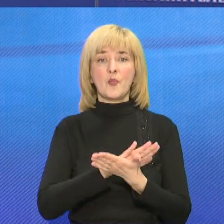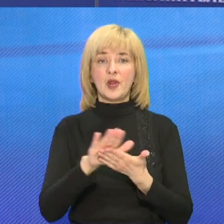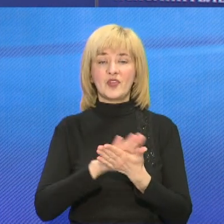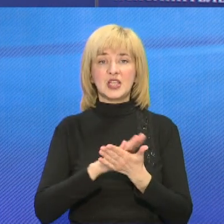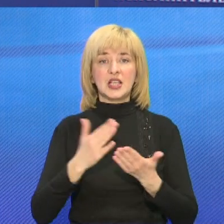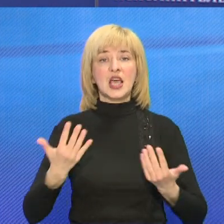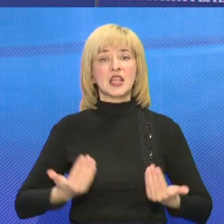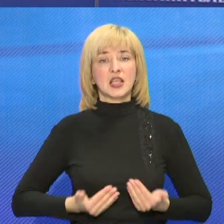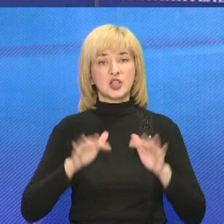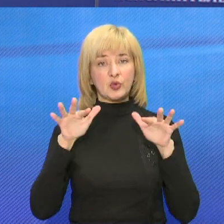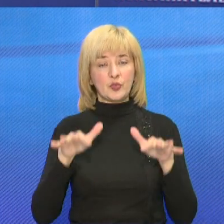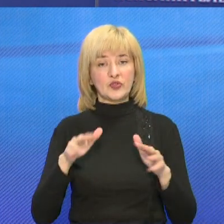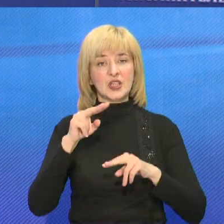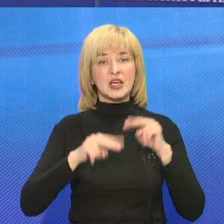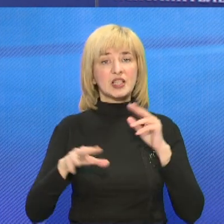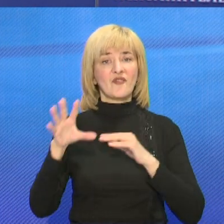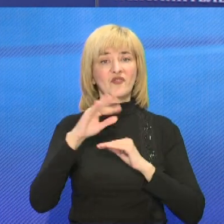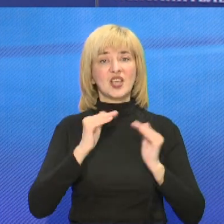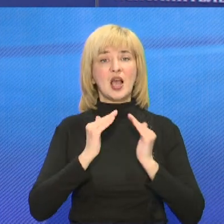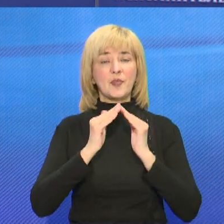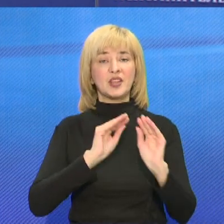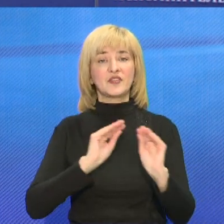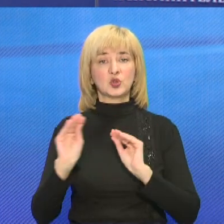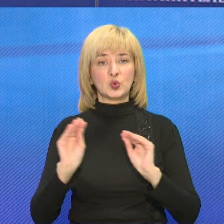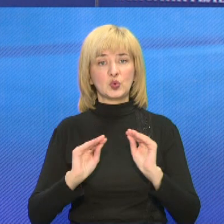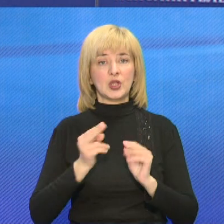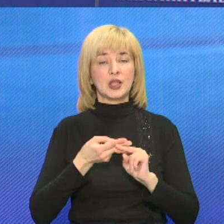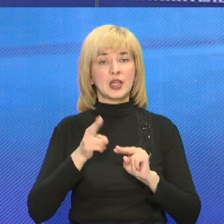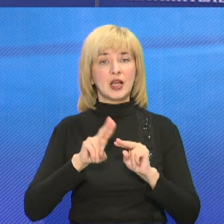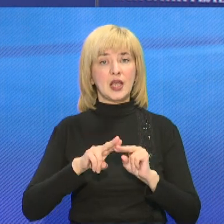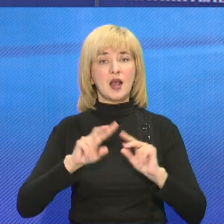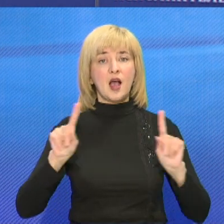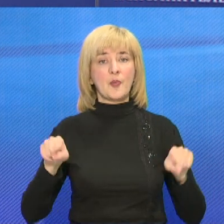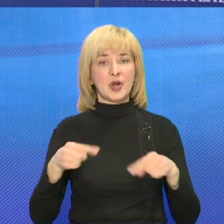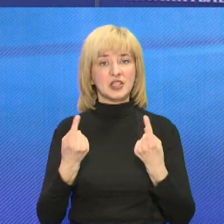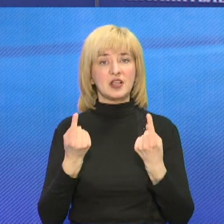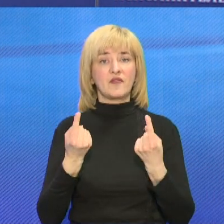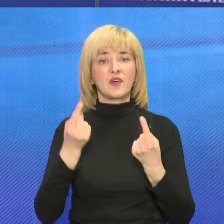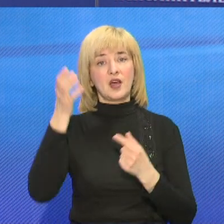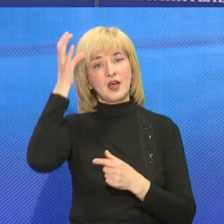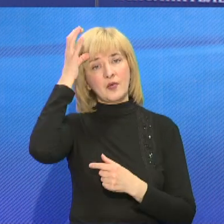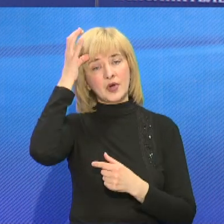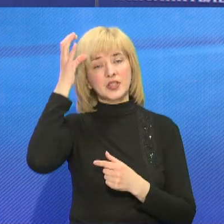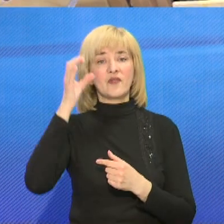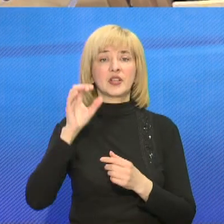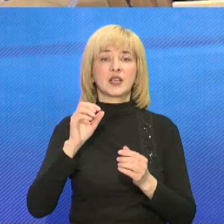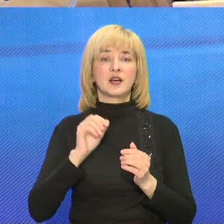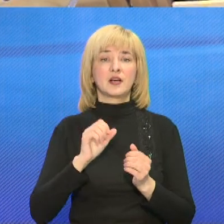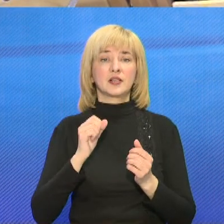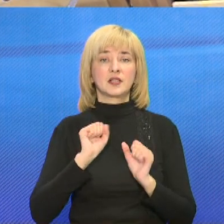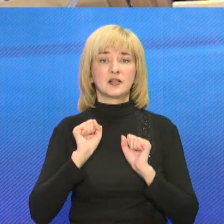и строительства всех объектов инфраструктуры, как для образования, так и для системы здравоохранения, культуры и спорта.